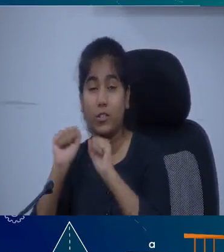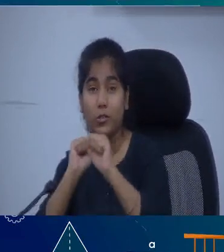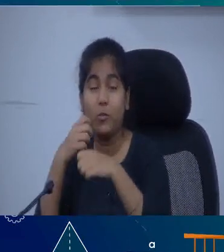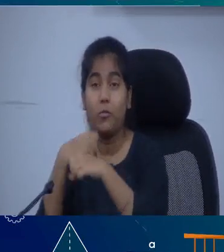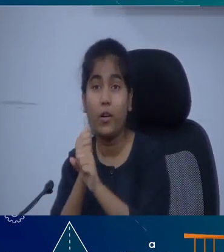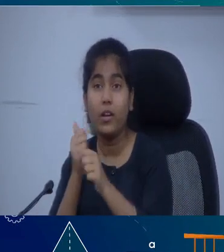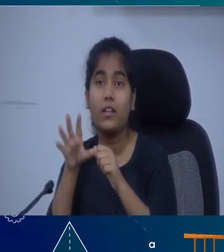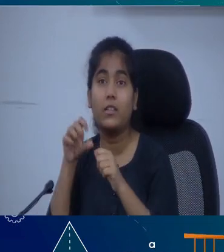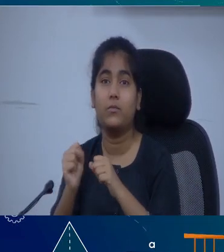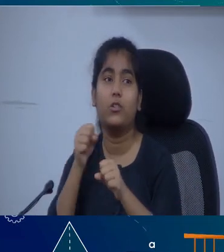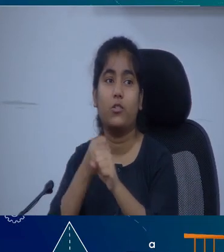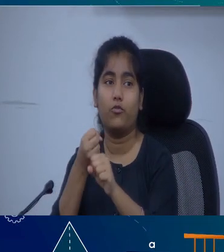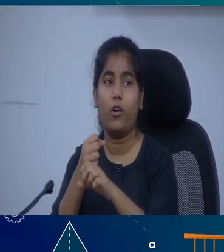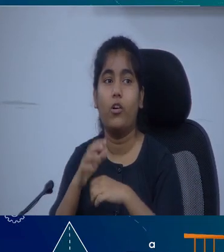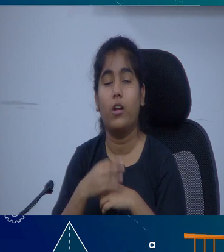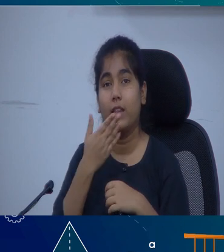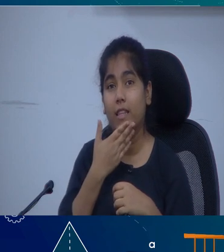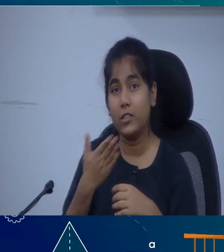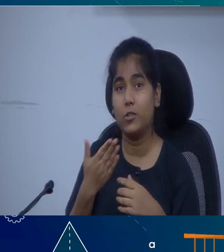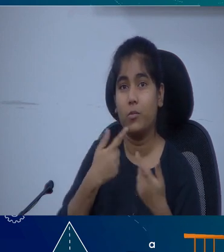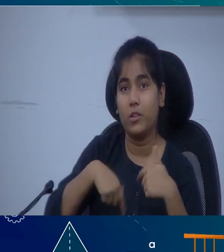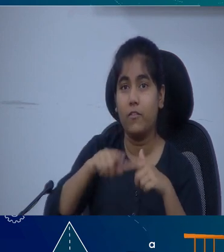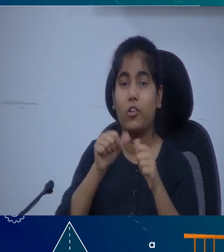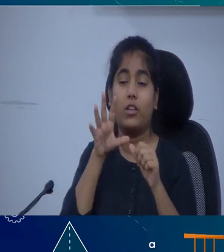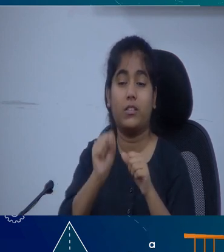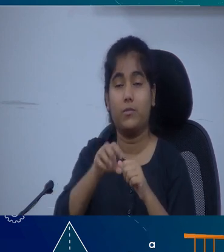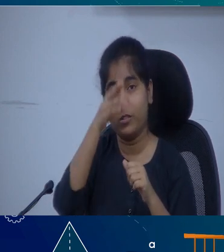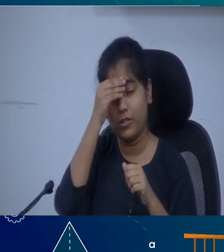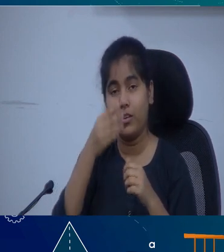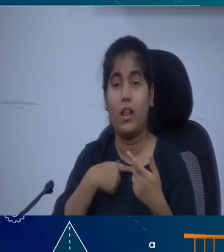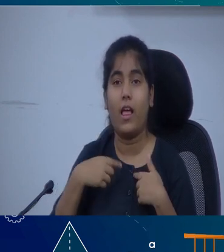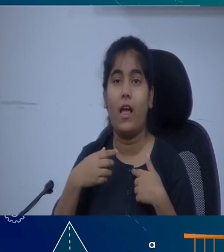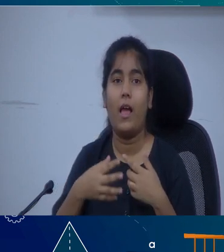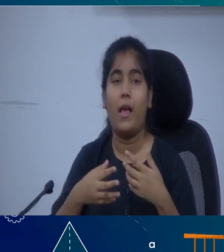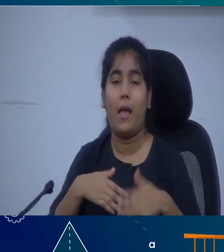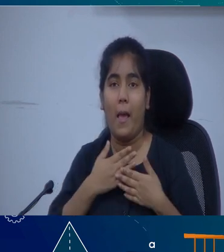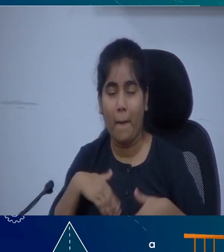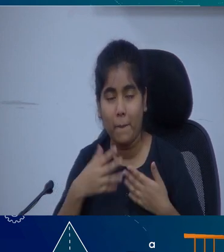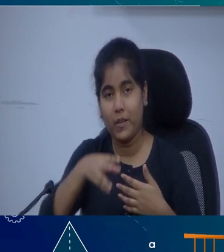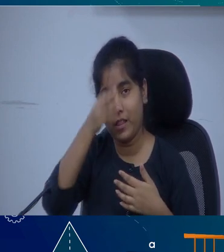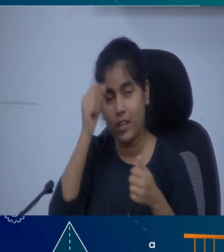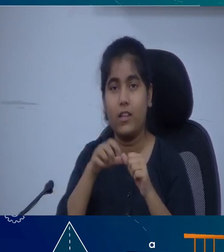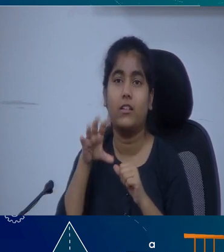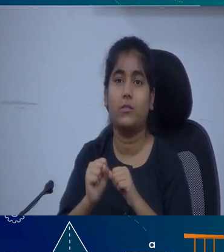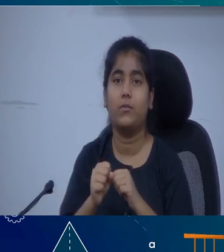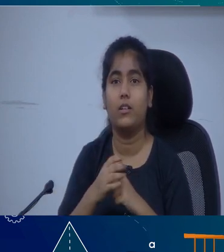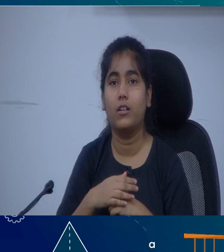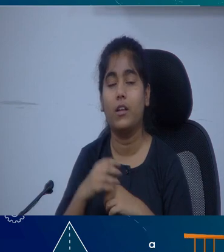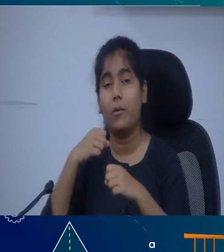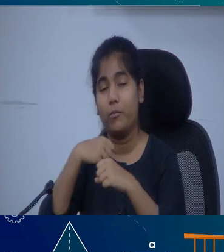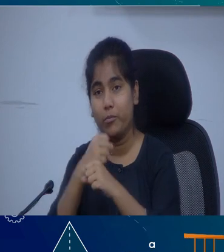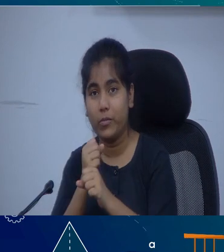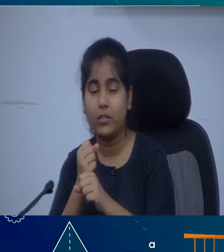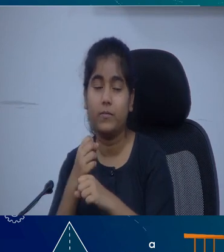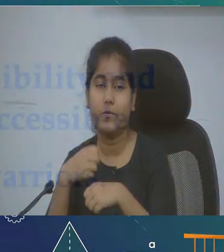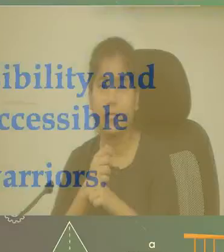एक कोशिश है. आई होप ऑल द चिल्ड्रन यू इन्जॉय दिस बुक एंड बिकम आर एक्सेसिबिलिटी वॉरियर्स. थैंक यू सो मच फॉर जॉइनिंग आर ब्रिगेड